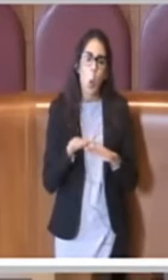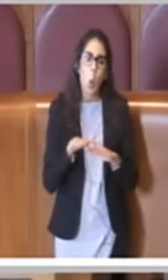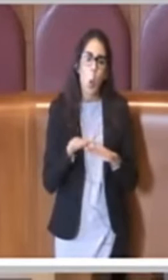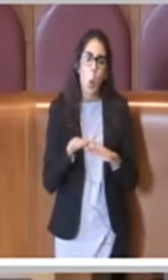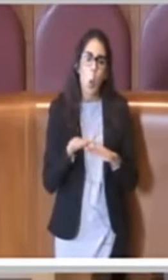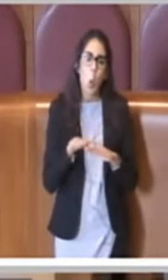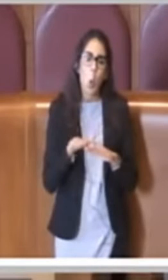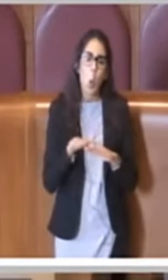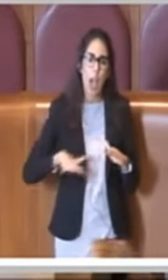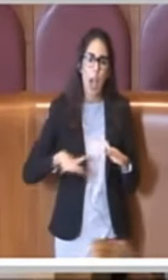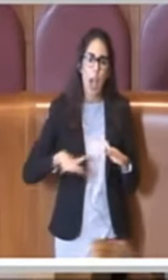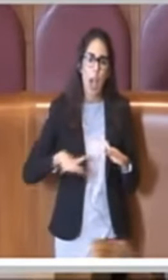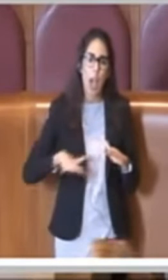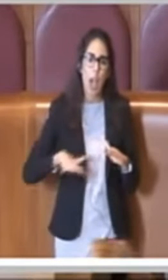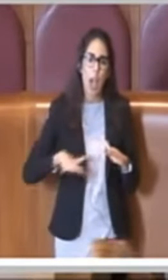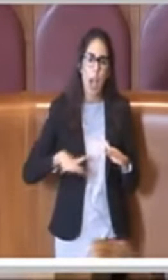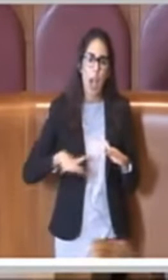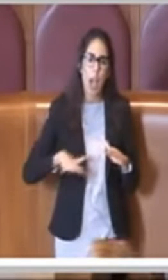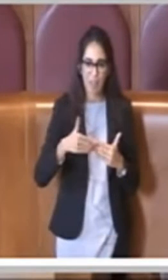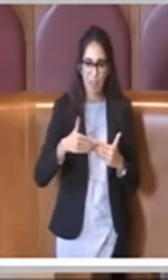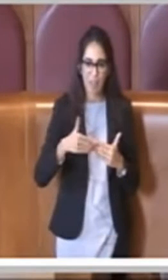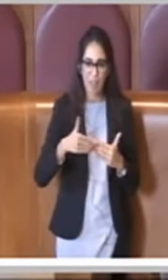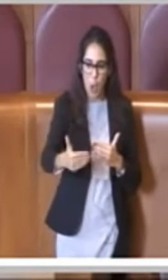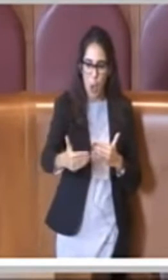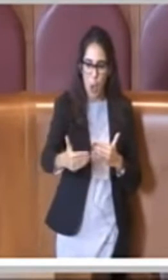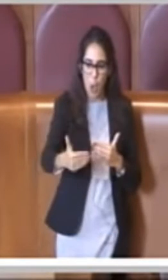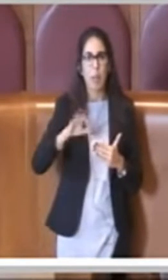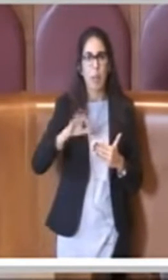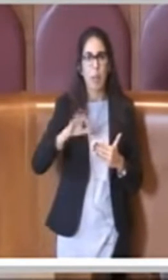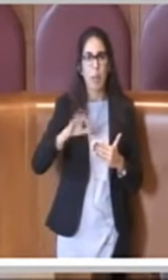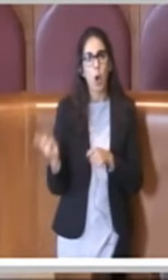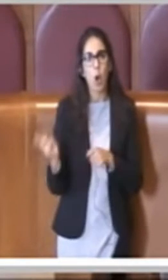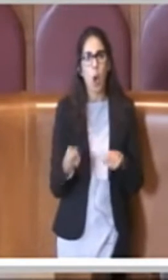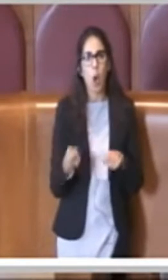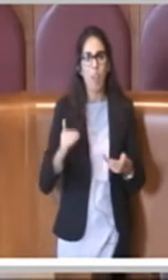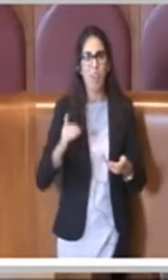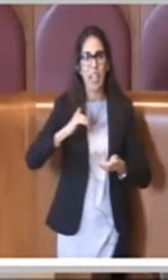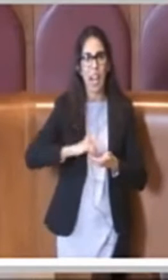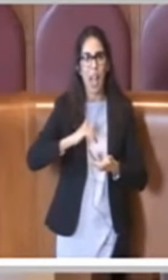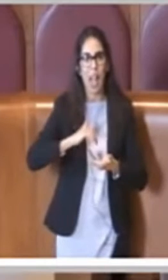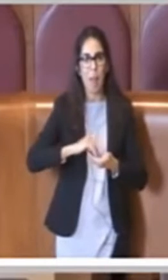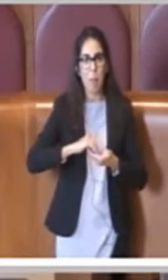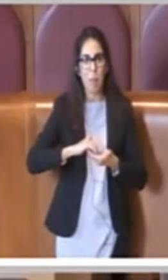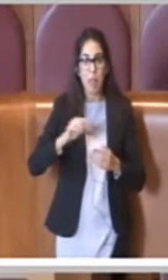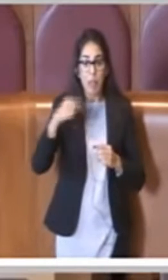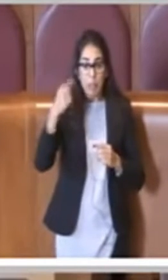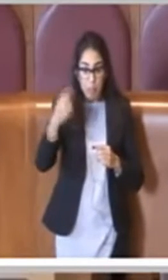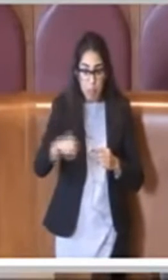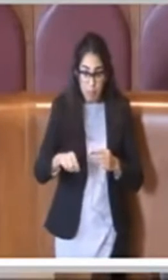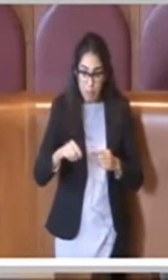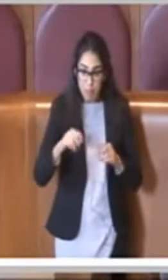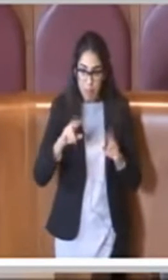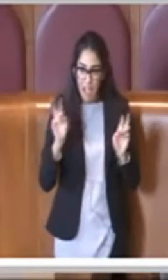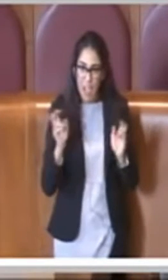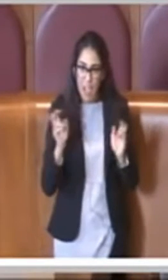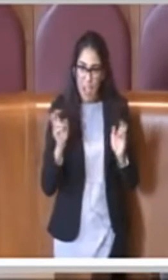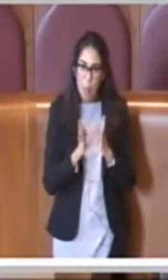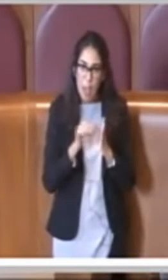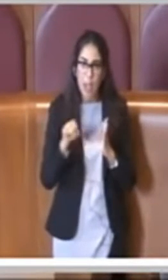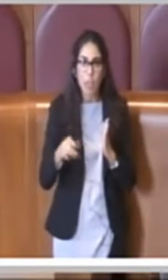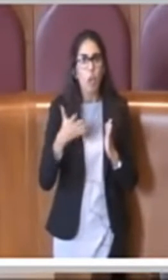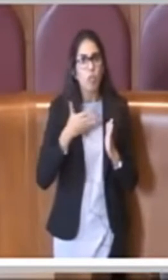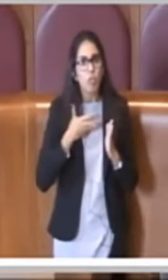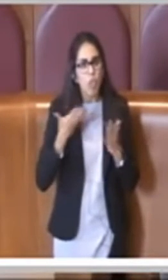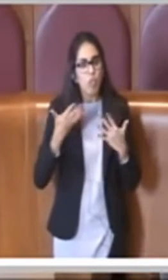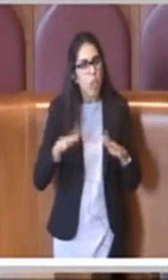Golf Club, che diciamo è il primo punto, è in corso un tavolo interistituzionale, anzi mi dispiace, lo dico